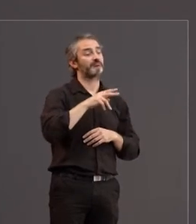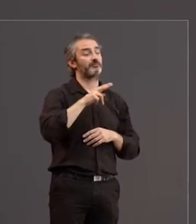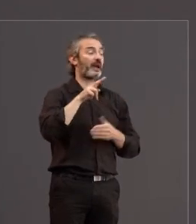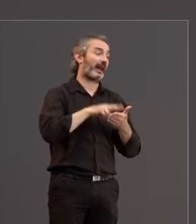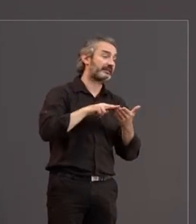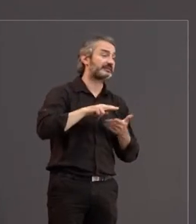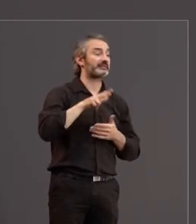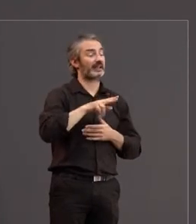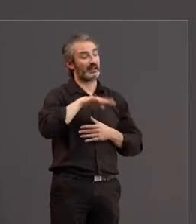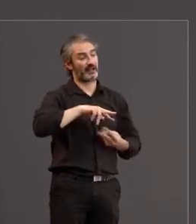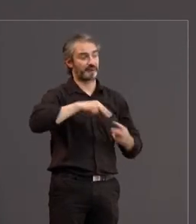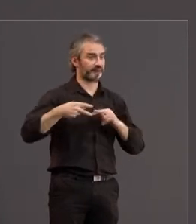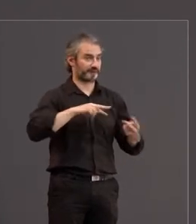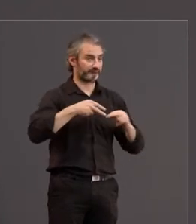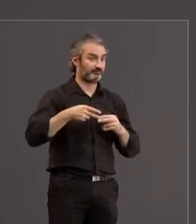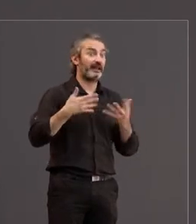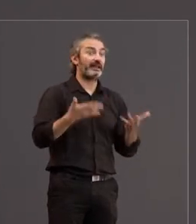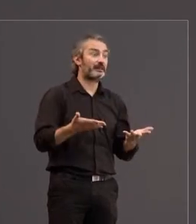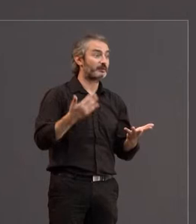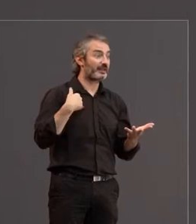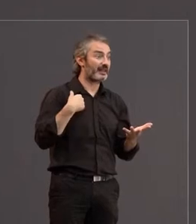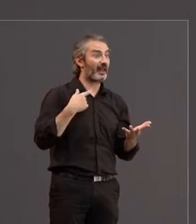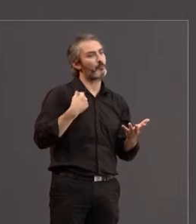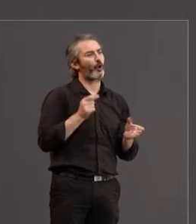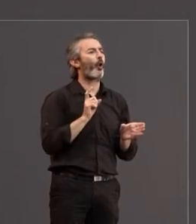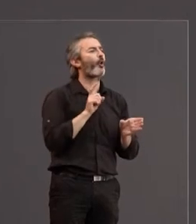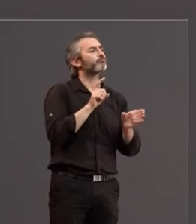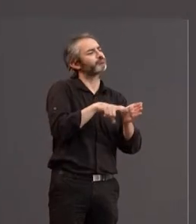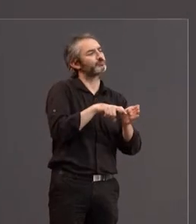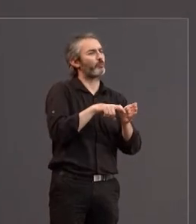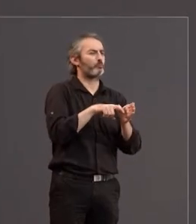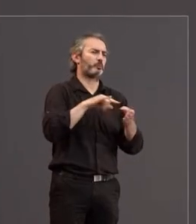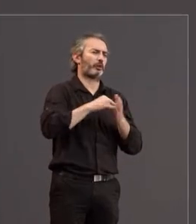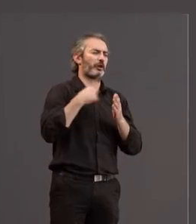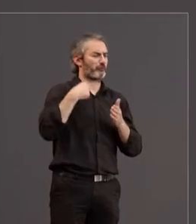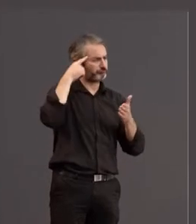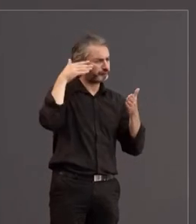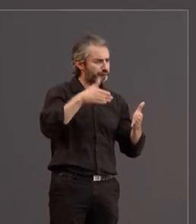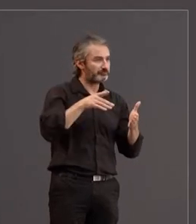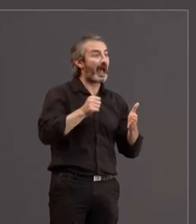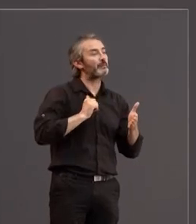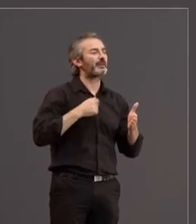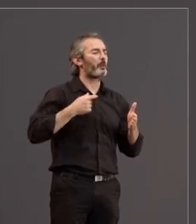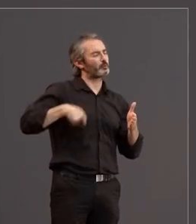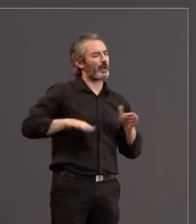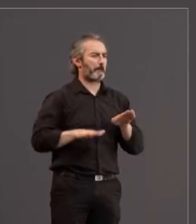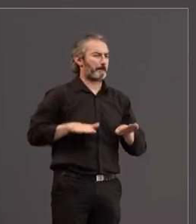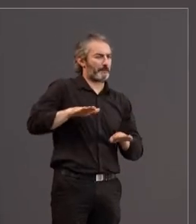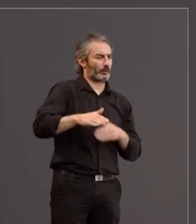entre català i castellà. D'aquesta manera, a més de contribuir en un projecte en el que hi creia, vaig fer les meves primeres passes